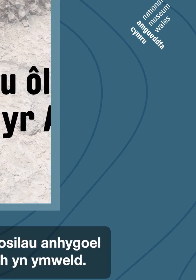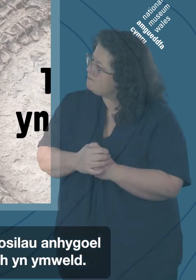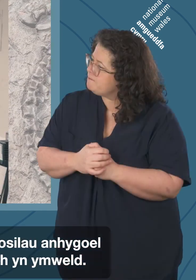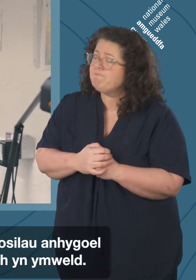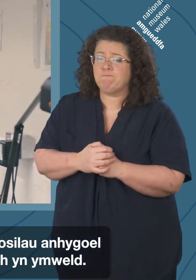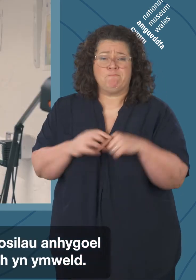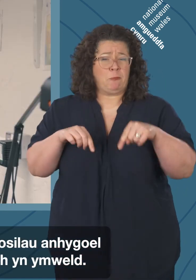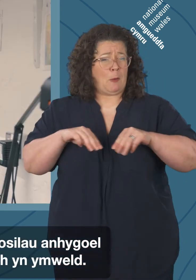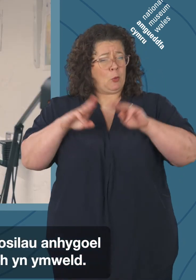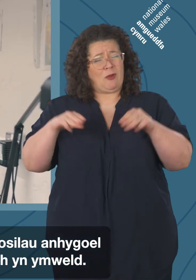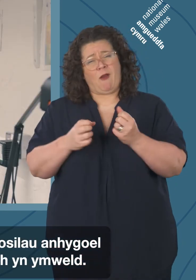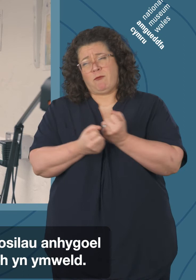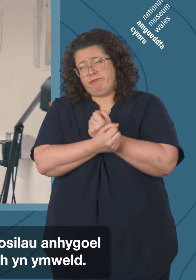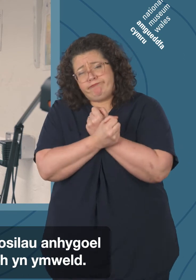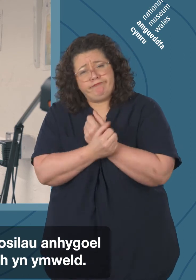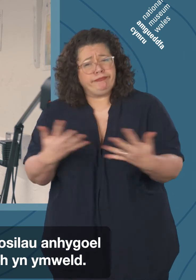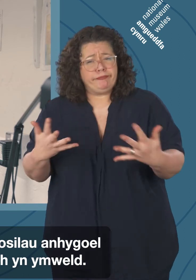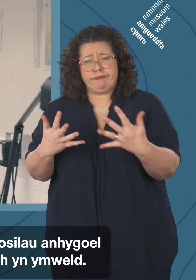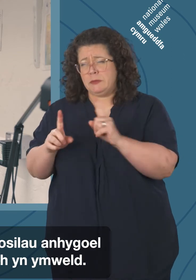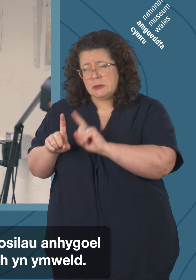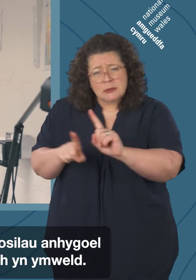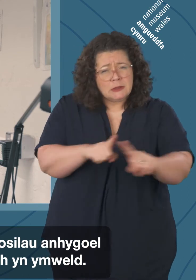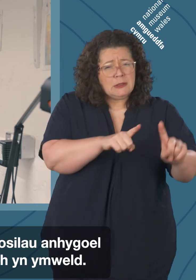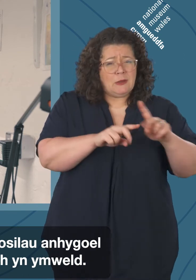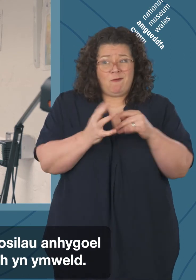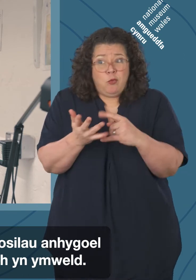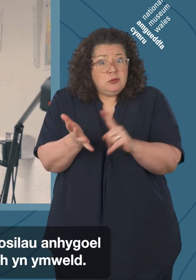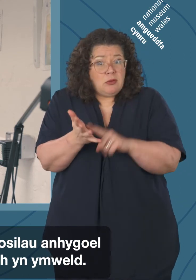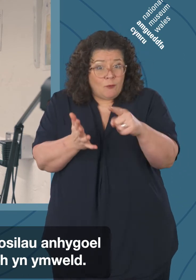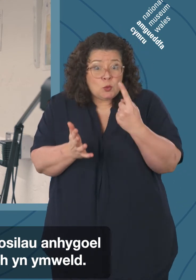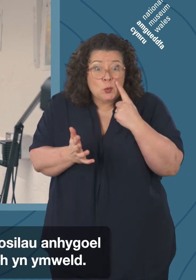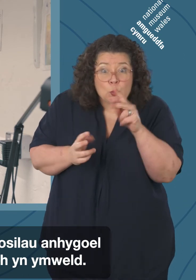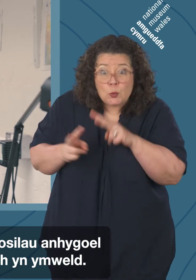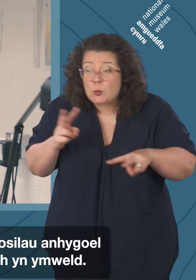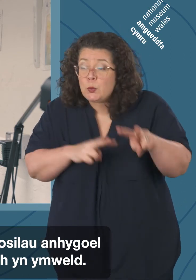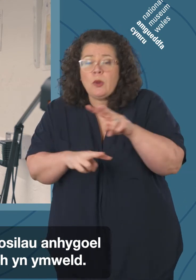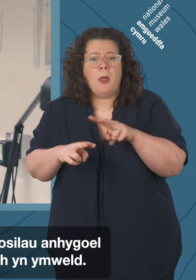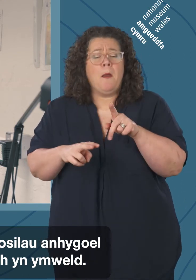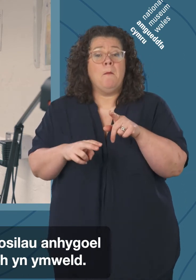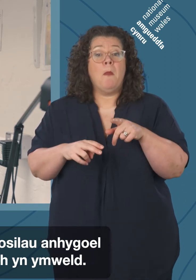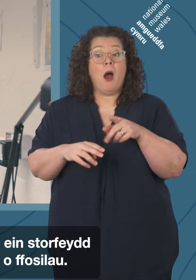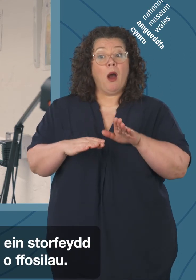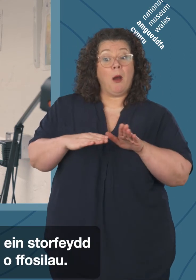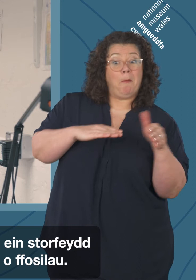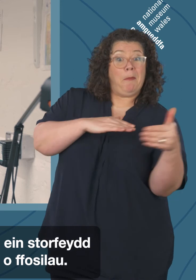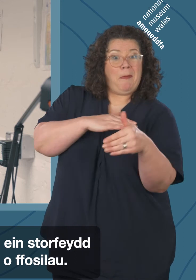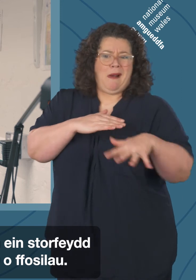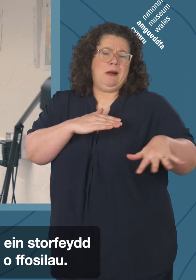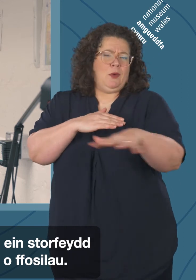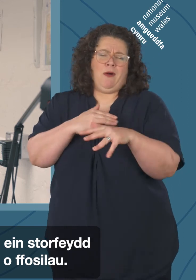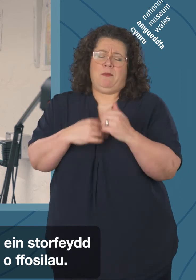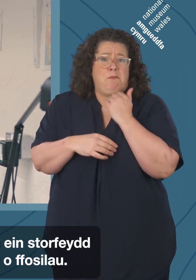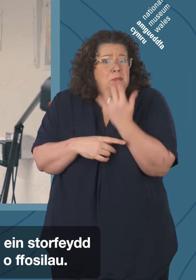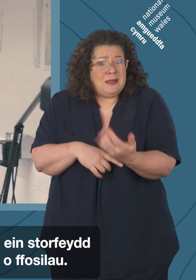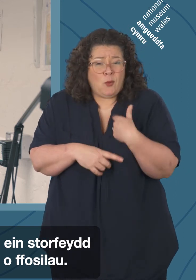Mae gan yr amgedd fy lawr o ffosilau anhygoel y gallwgau gweld pan fy ddicwm ymweld, ond mae gennym